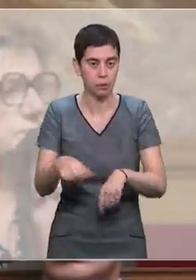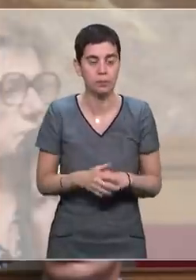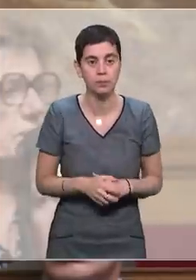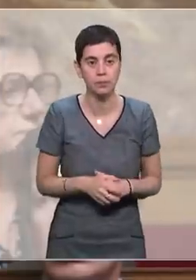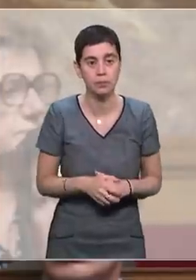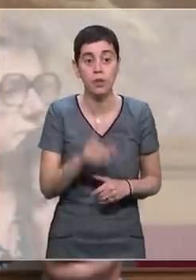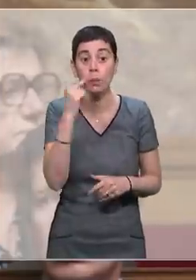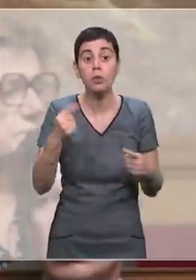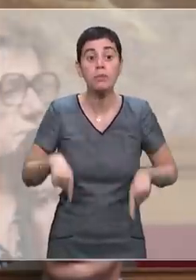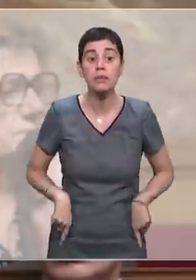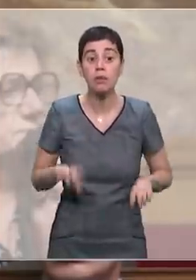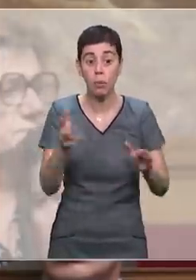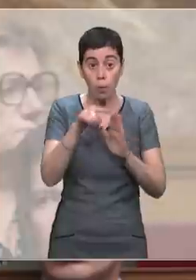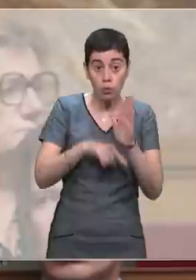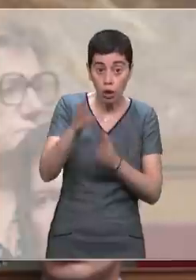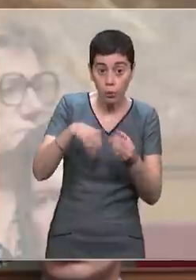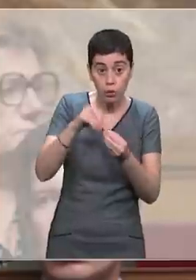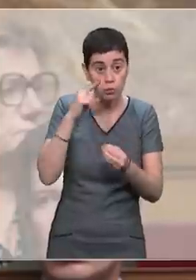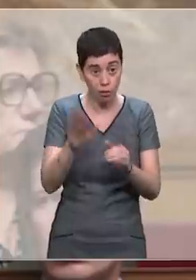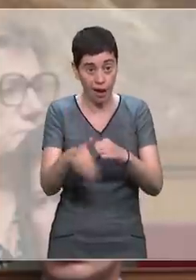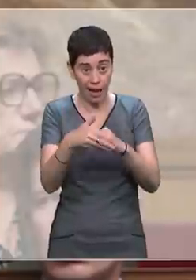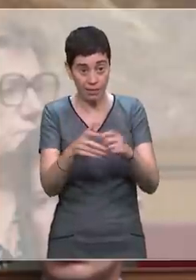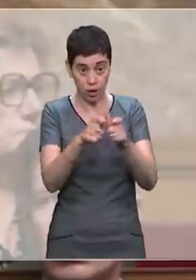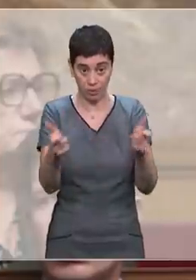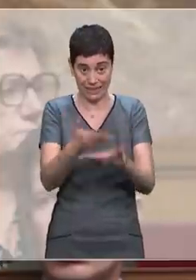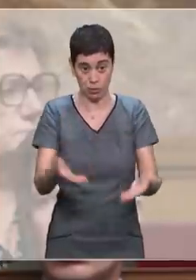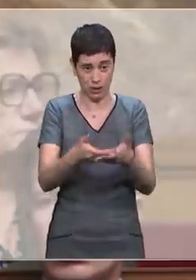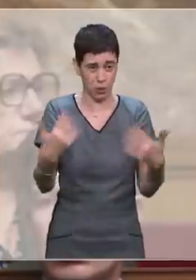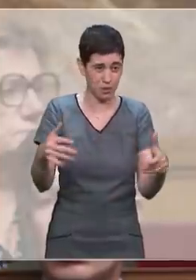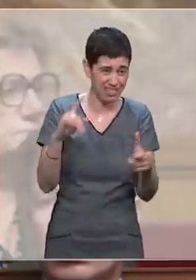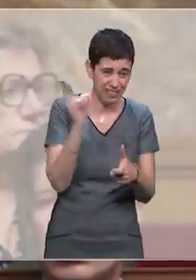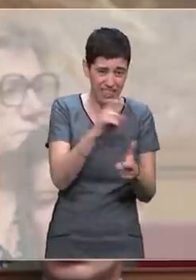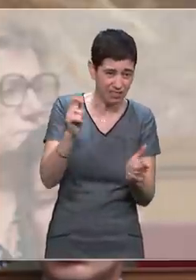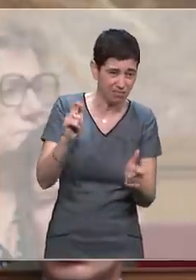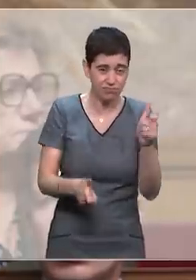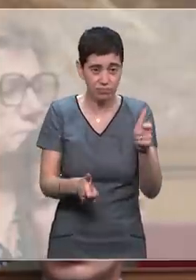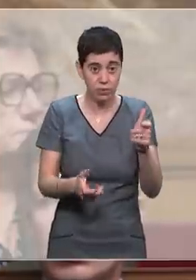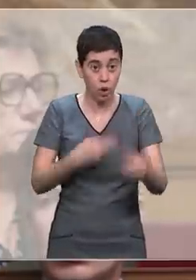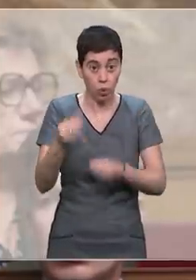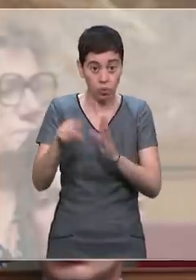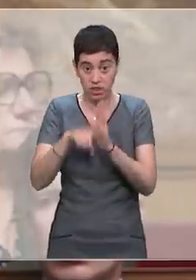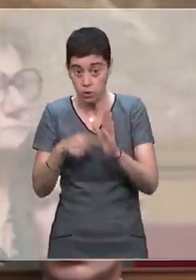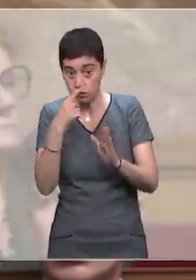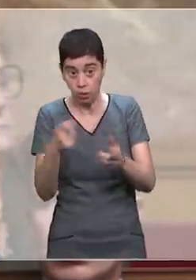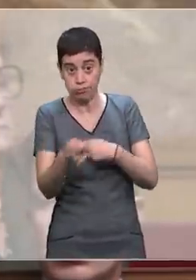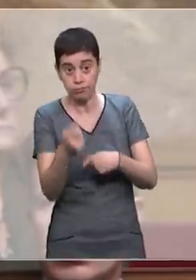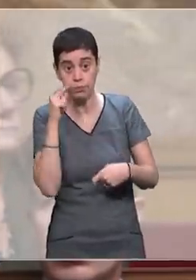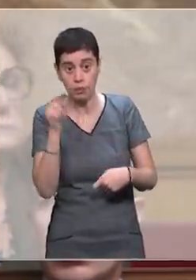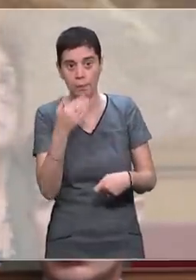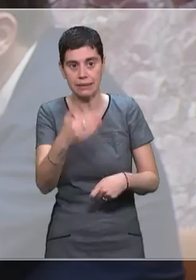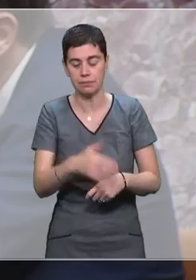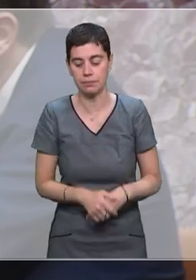mesures complémentaires pourraient être mises en œuvre pour aider les entreprises en grande difficulté ou non concernées par les dispositifs existants ? Je vous